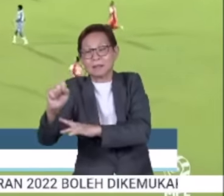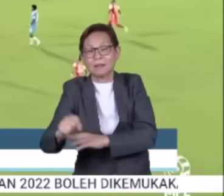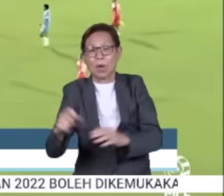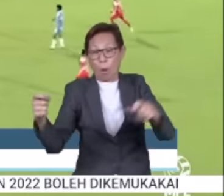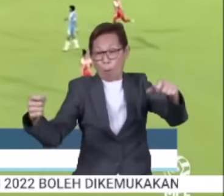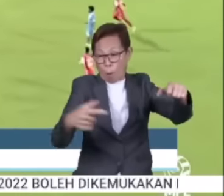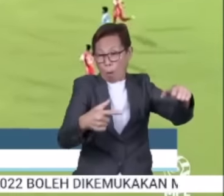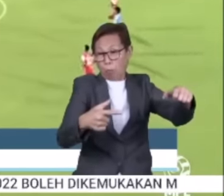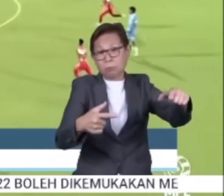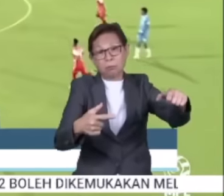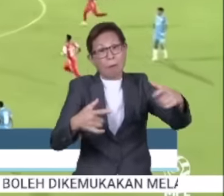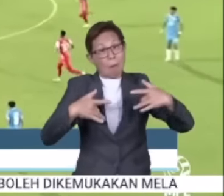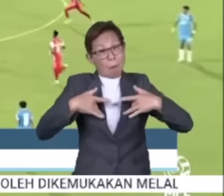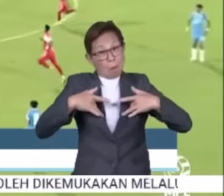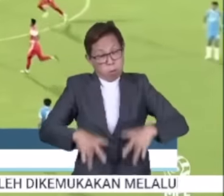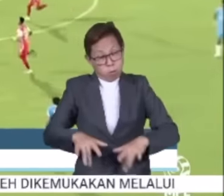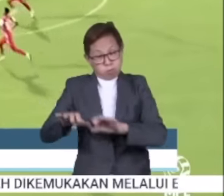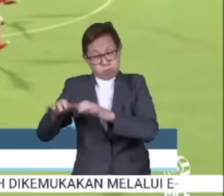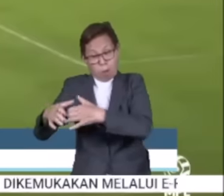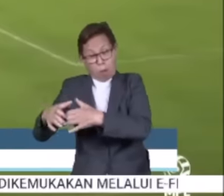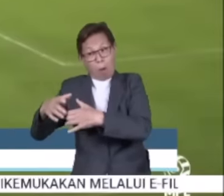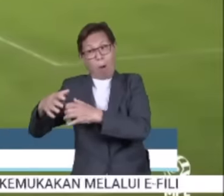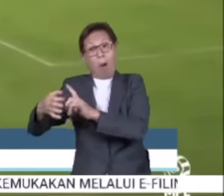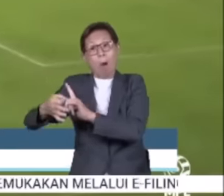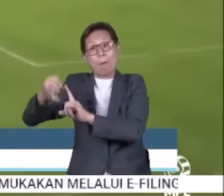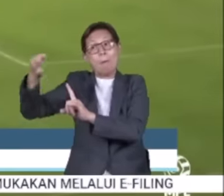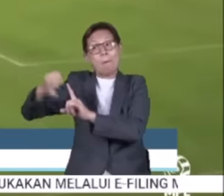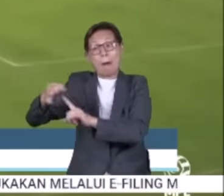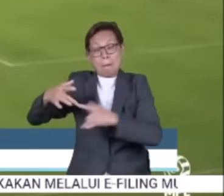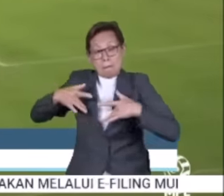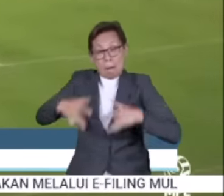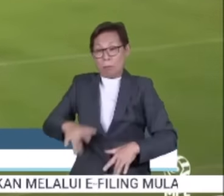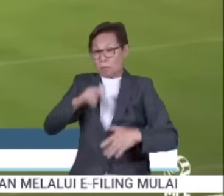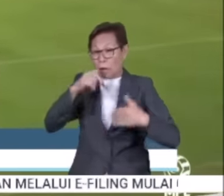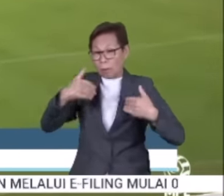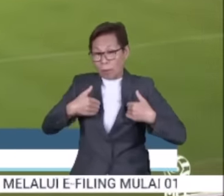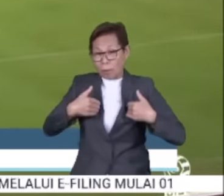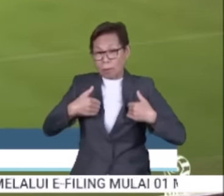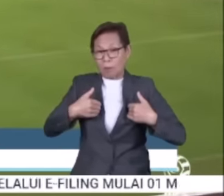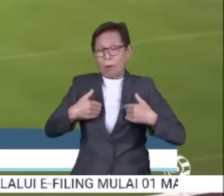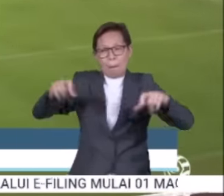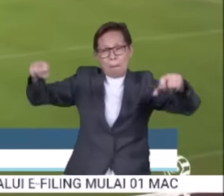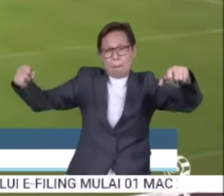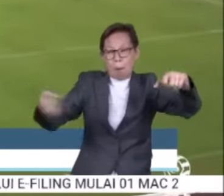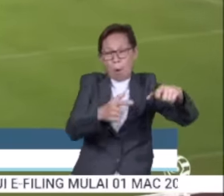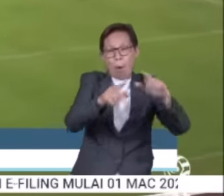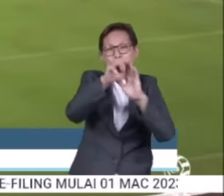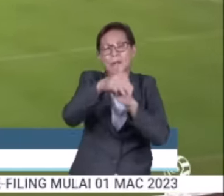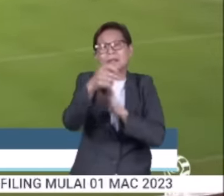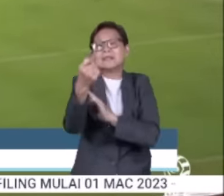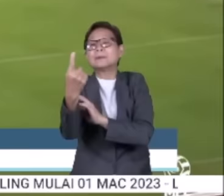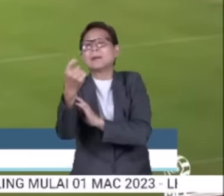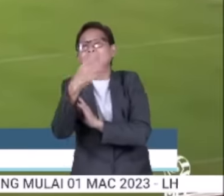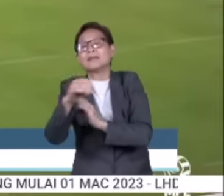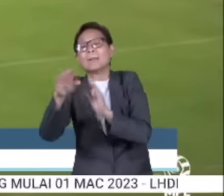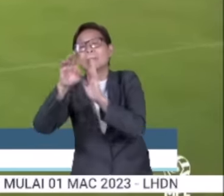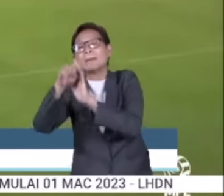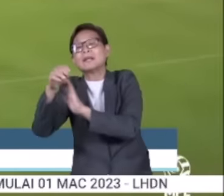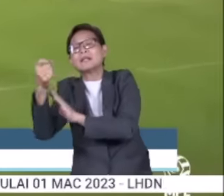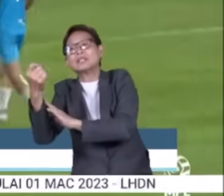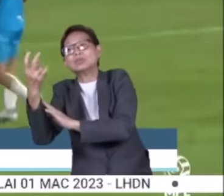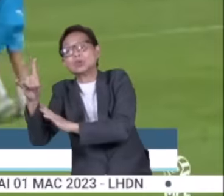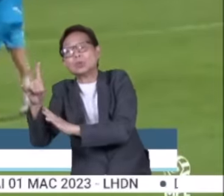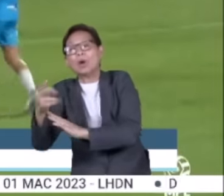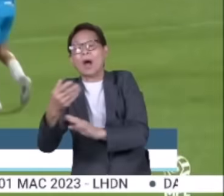Gol berkenaan tidak mematahkan semangat skuad tuan rumah apabila James Okuwusa dan Sunny Saad meledak jaringan pada minit ke-11 dan 17